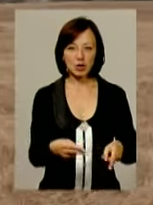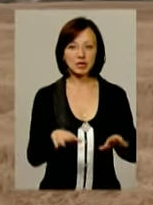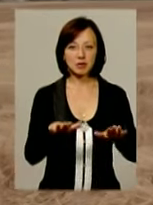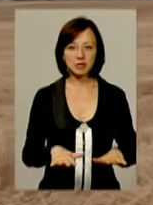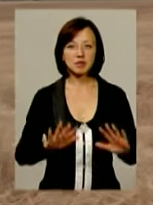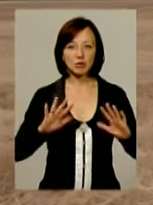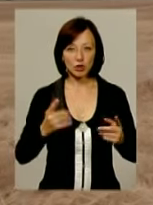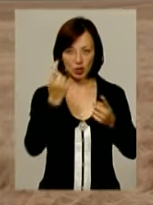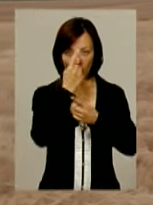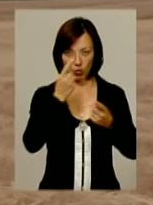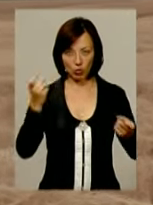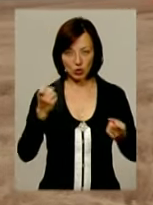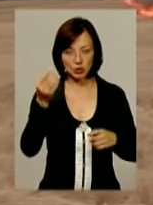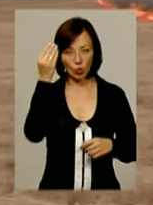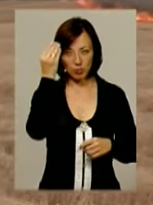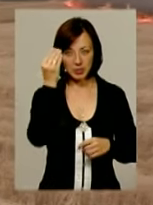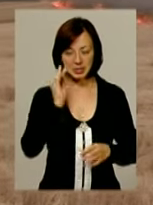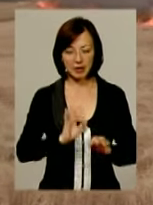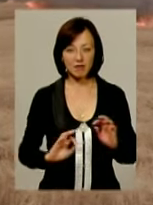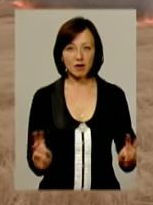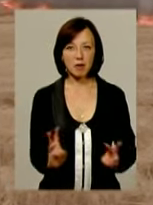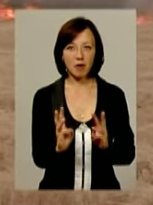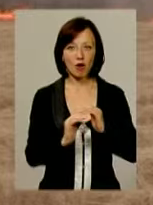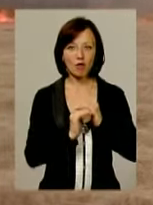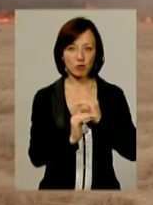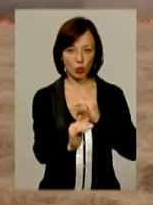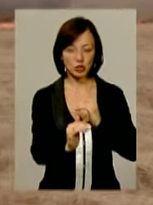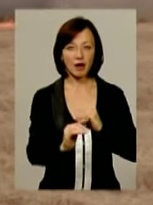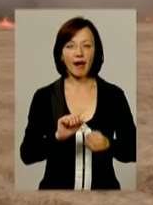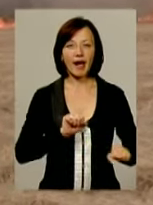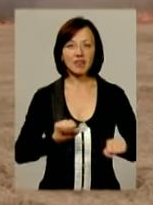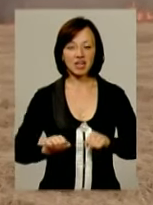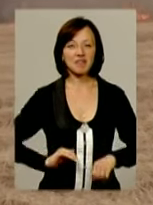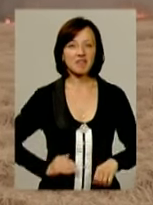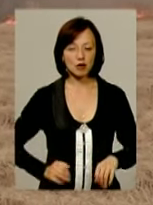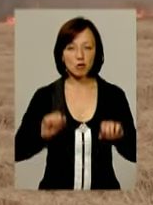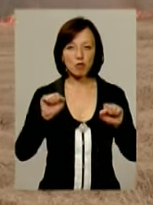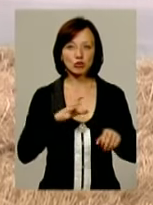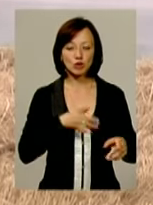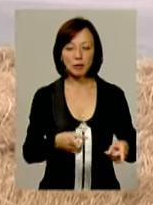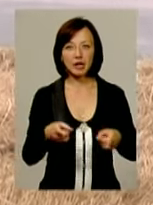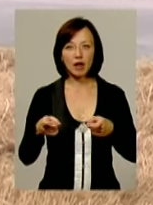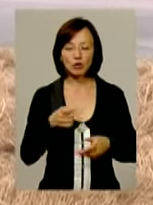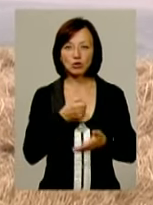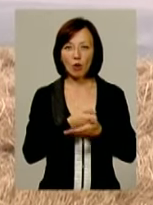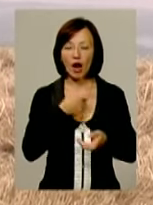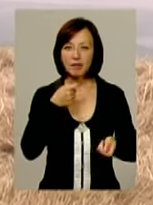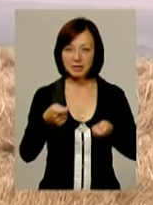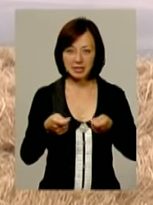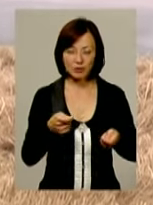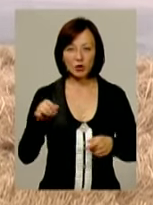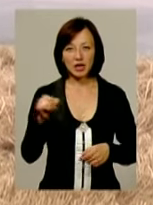події, наголошують, що за умисне випалювання сільськогосподарських площ керівники агропідприємств можуть бути притягнуті до адміністративної